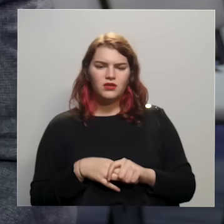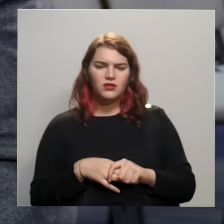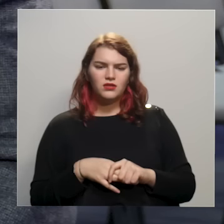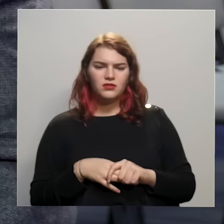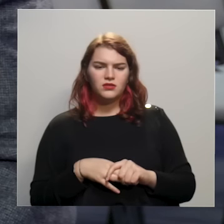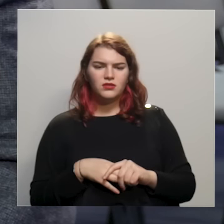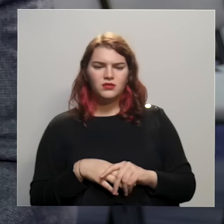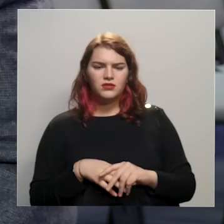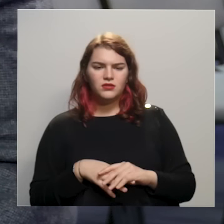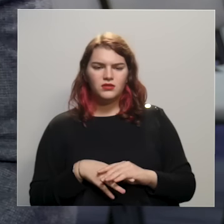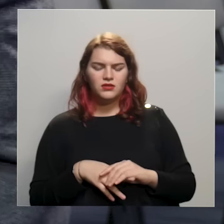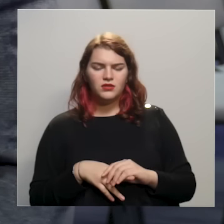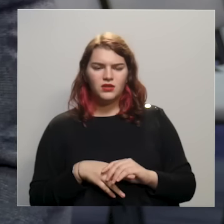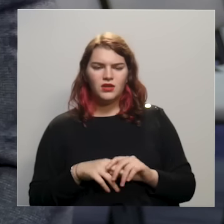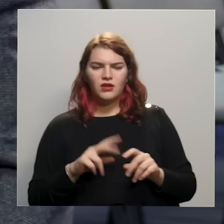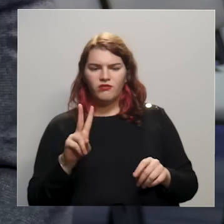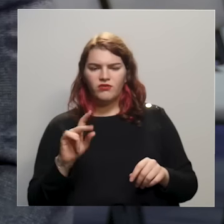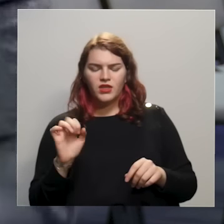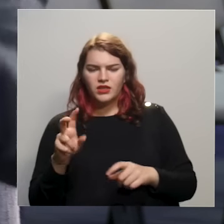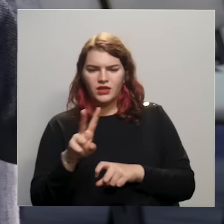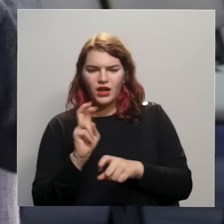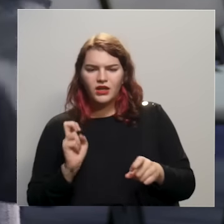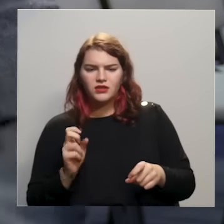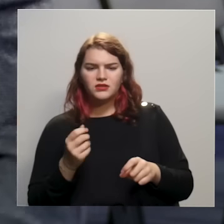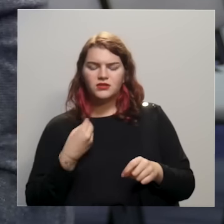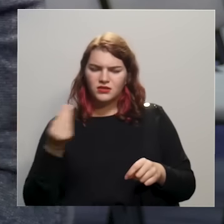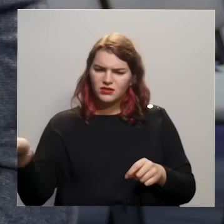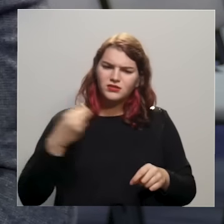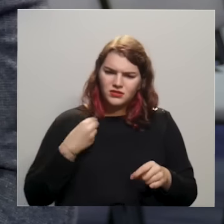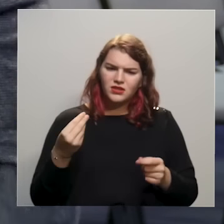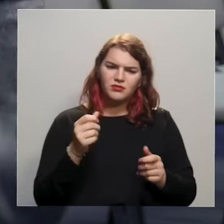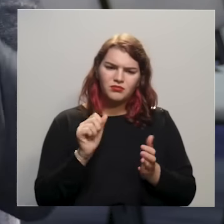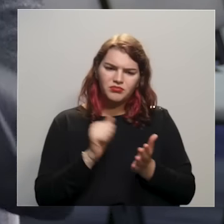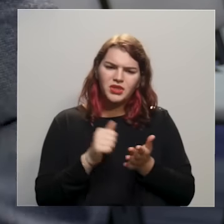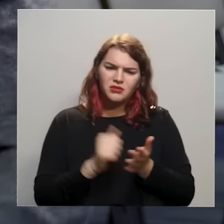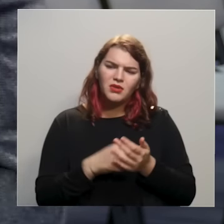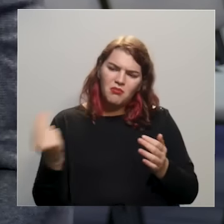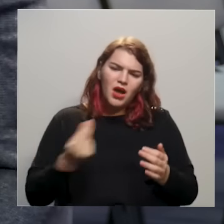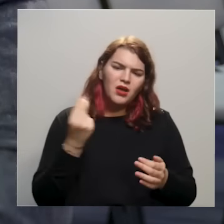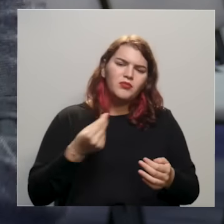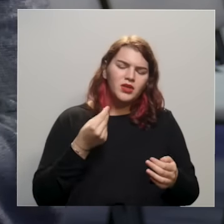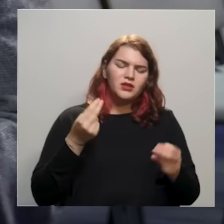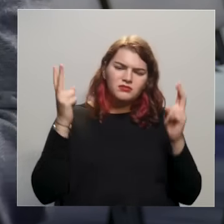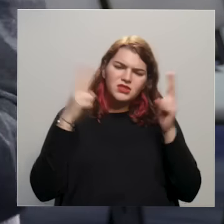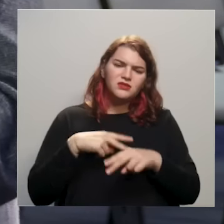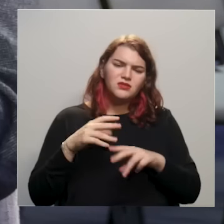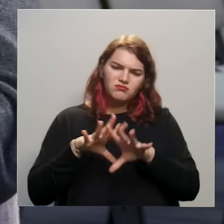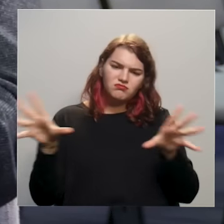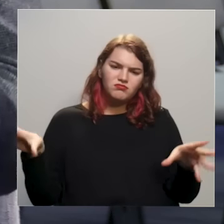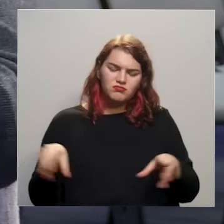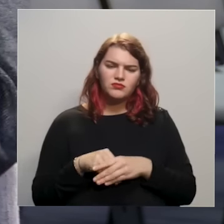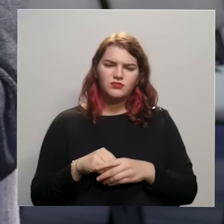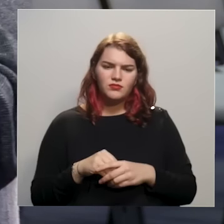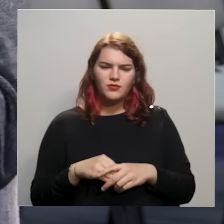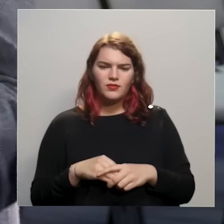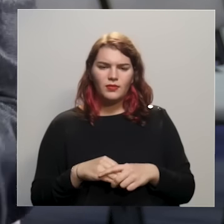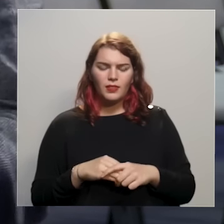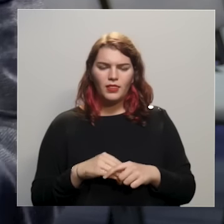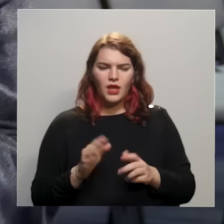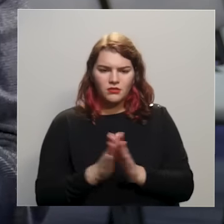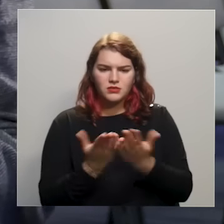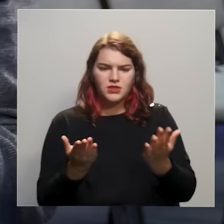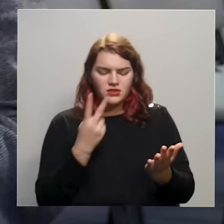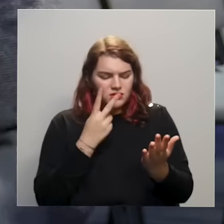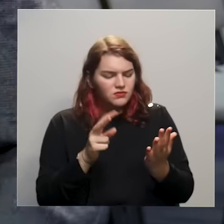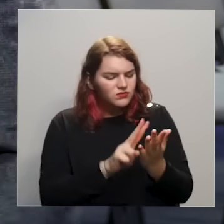Și atunci am zis, Vili, înainte de orice dă Biblia, că am văzut-o acolo, dă-mi-o puțin. Și am deschis. Nu obișnuit, am deschis, hai să